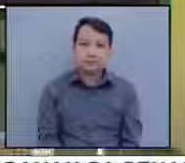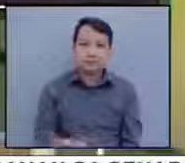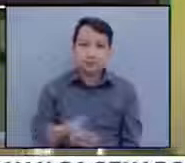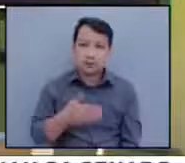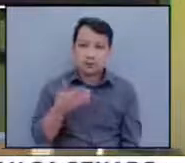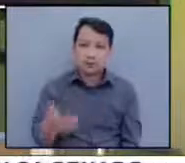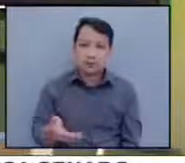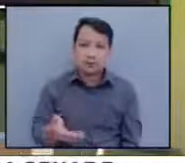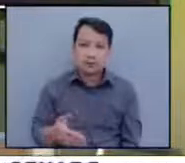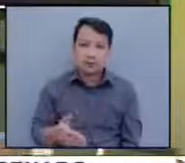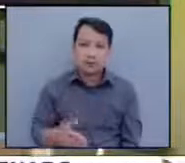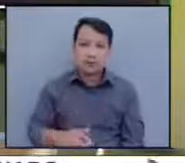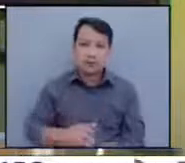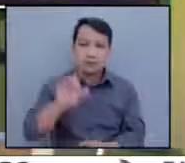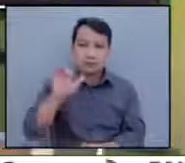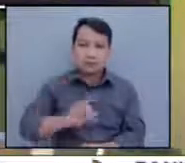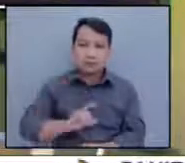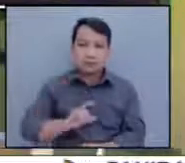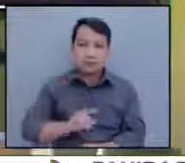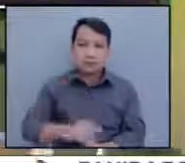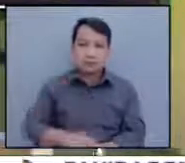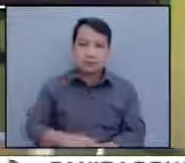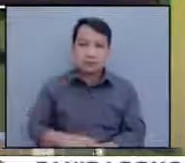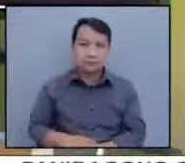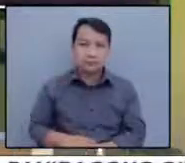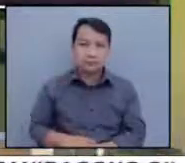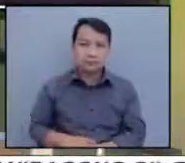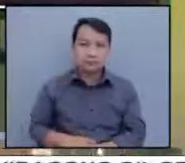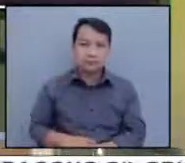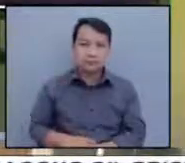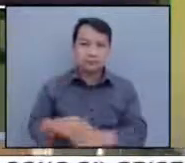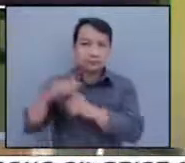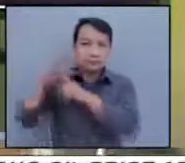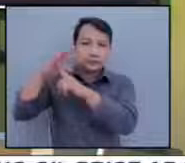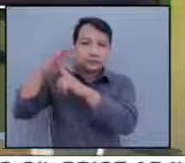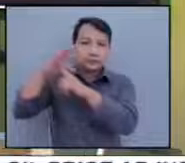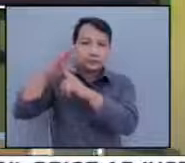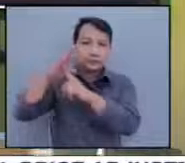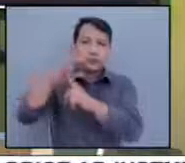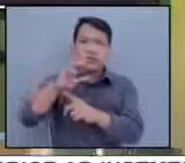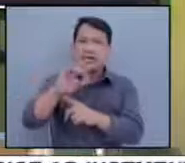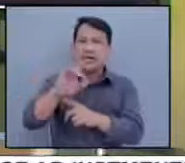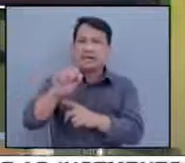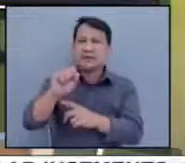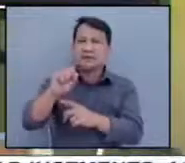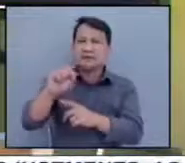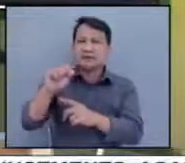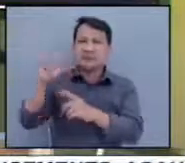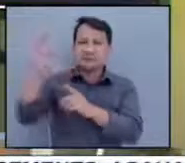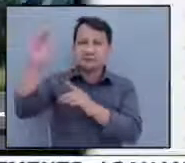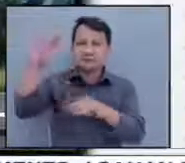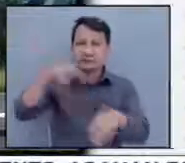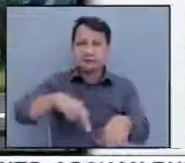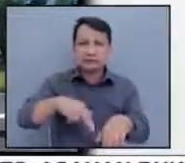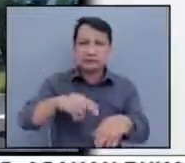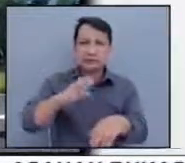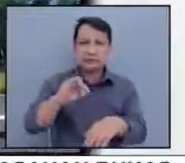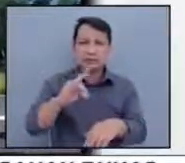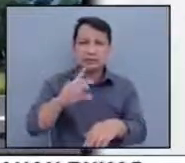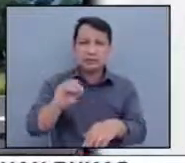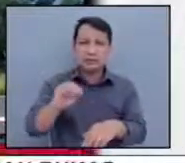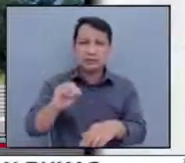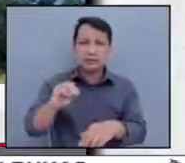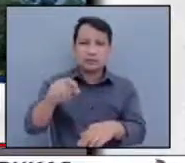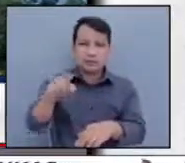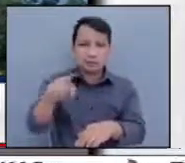bumagsak ang isang unmanned aerial vehicle ng Philippine Air Force sa Cagayan de Oro. Sa payag po ng Philippine